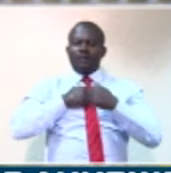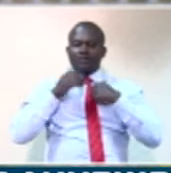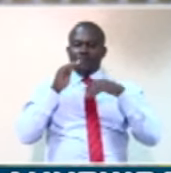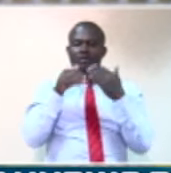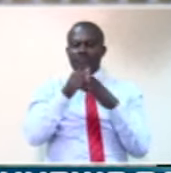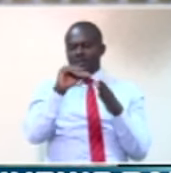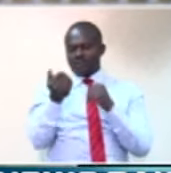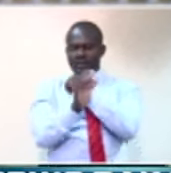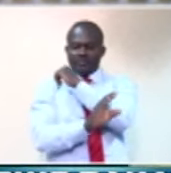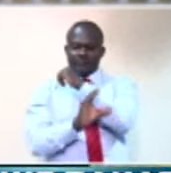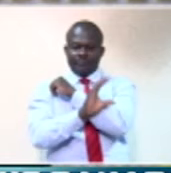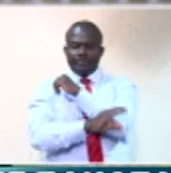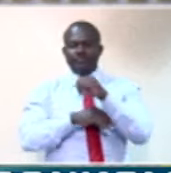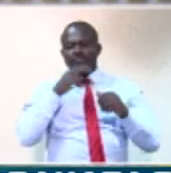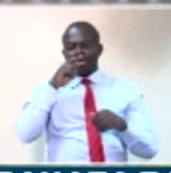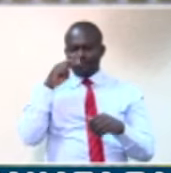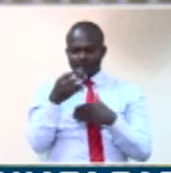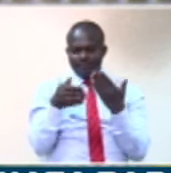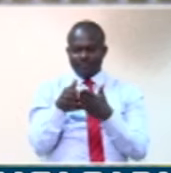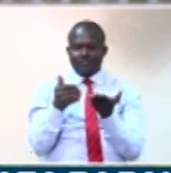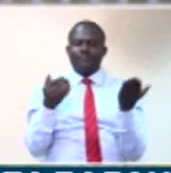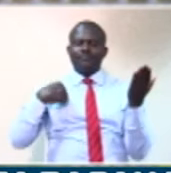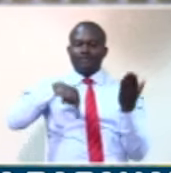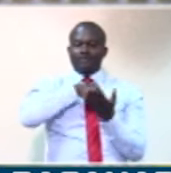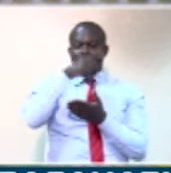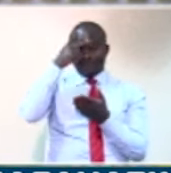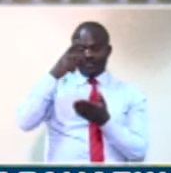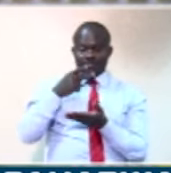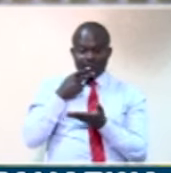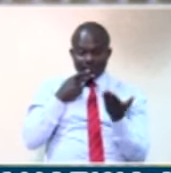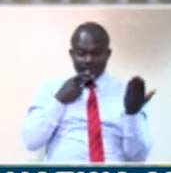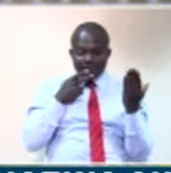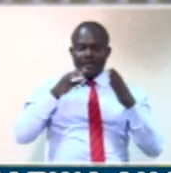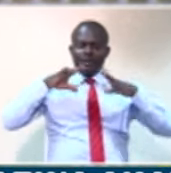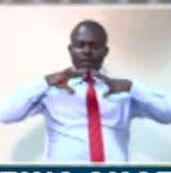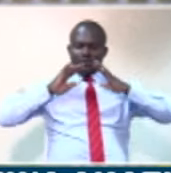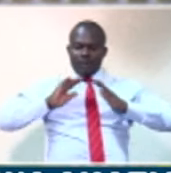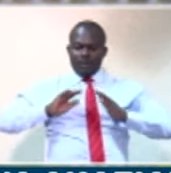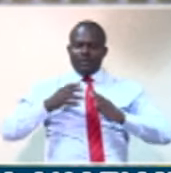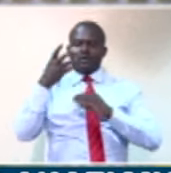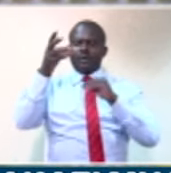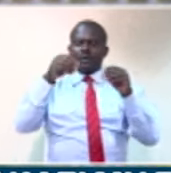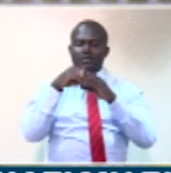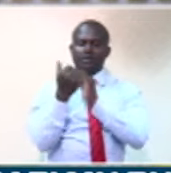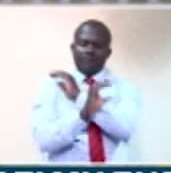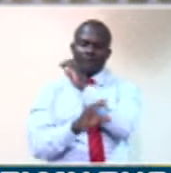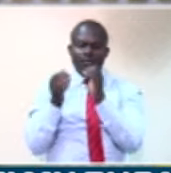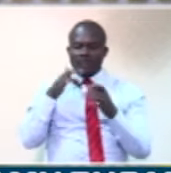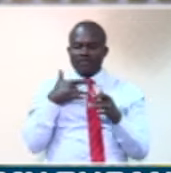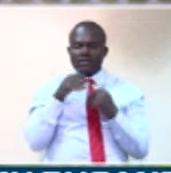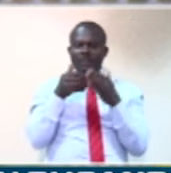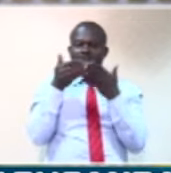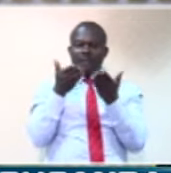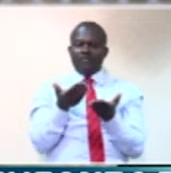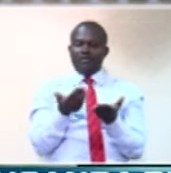ndetse n'abanyamahanga. Kibi igisubizo rero kuri twebwe ababyeyi, turaruhuka kujya hanze ukumva uri hano umwana